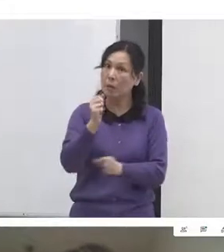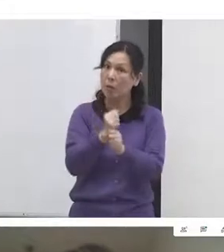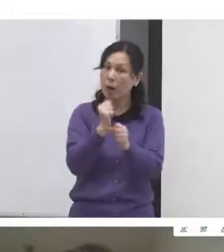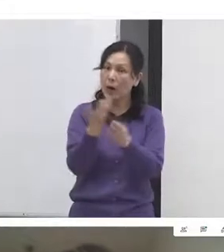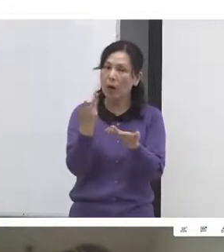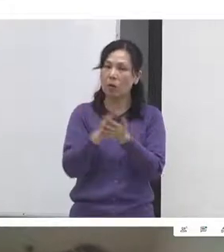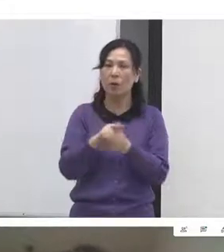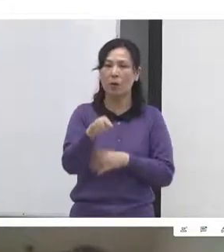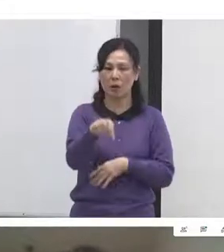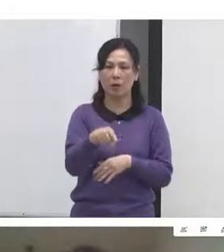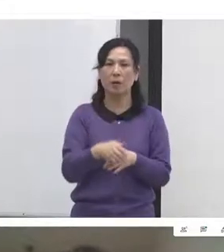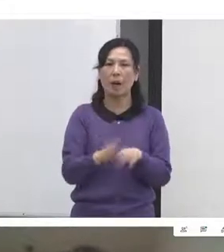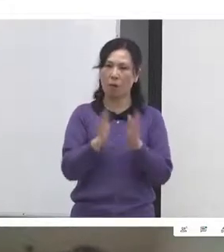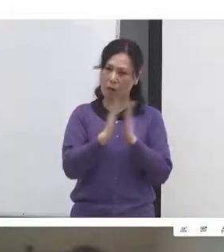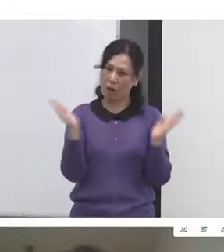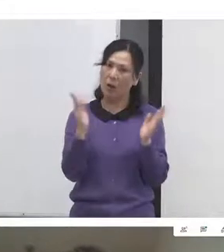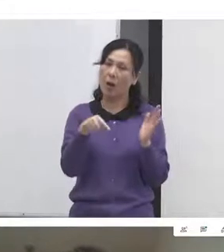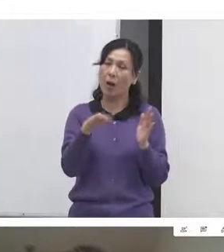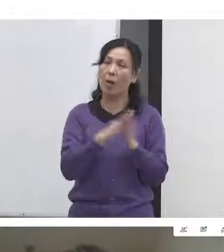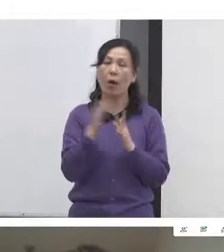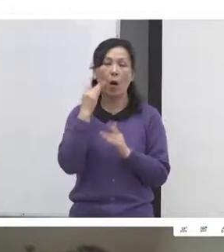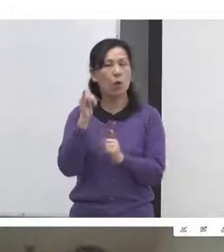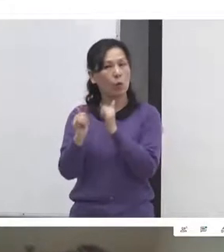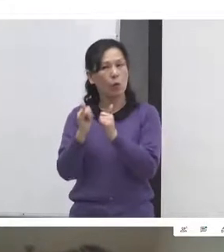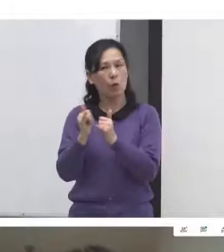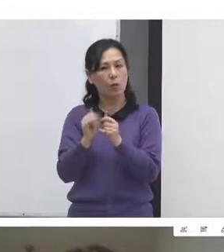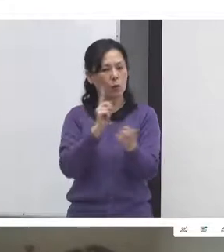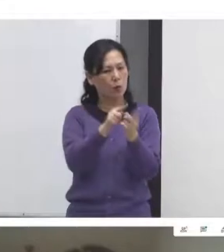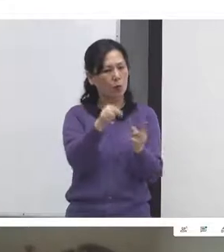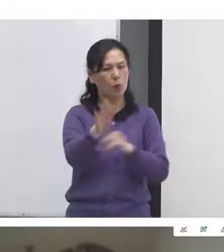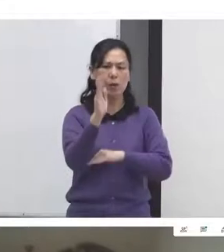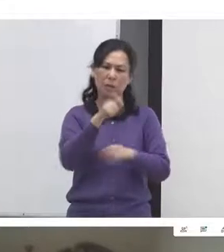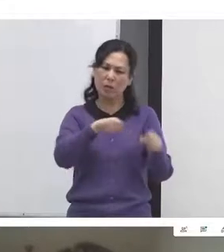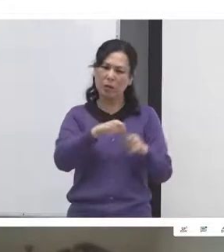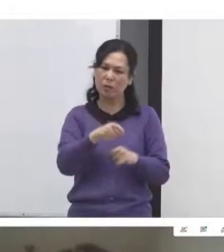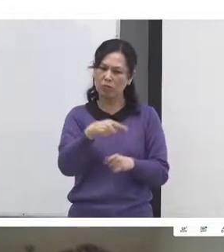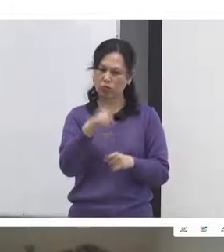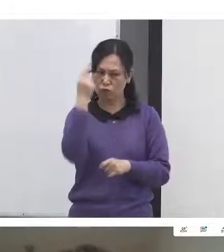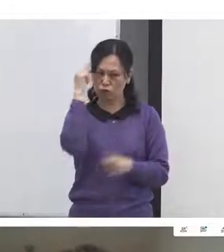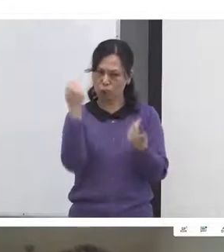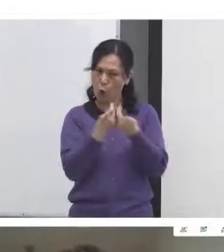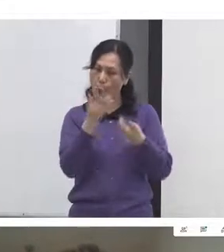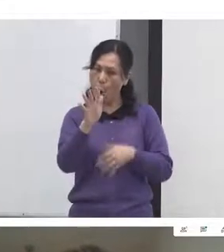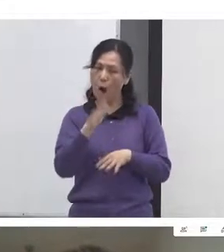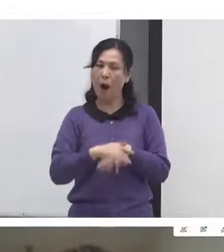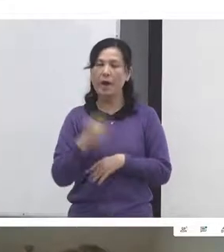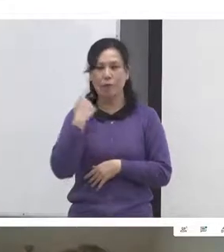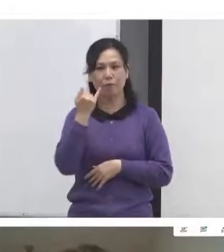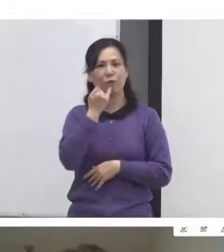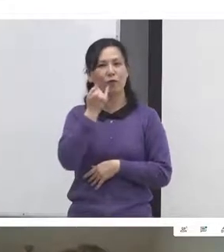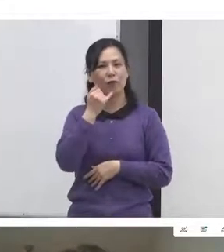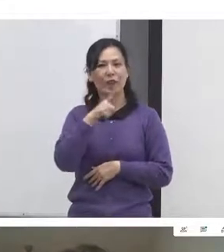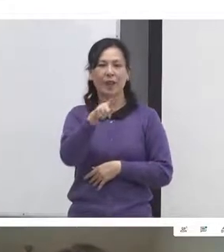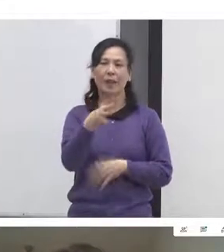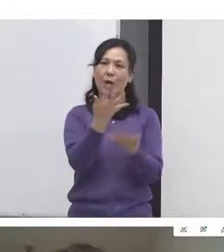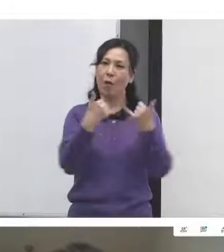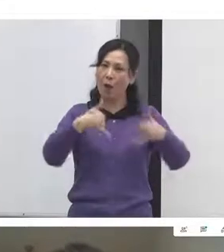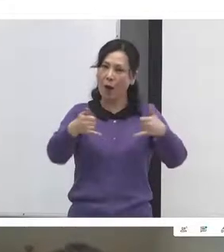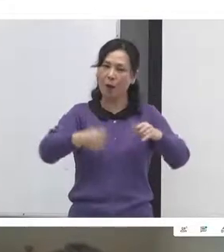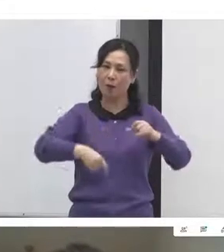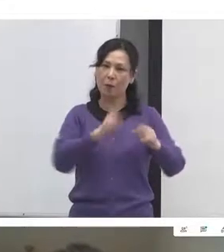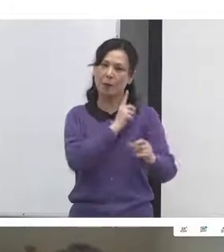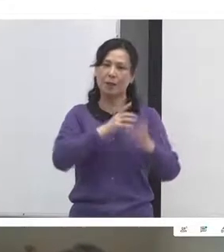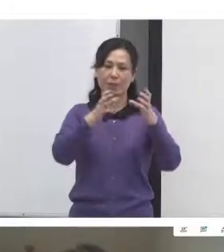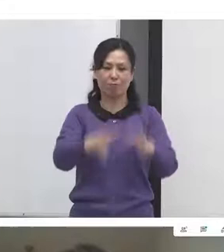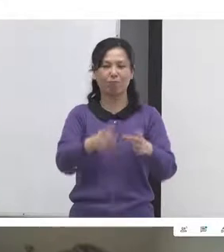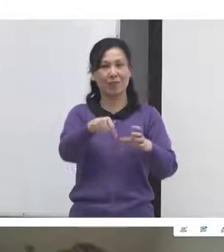的一个机制，就是说，民众如果觉得对政策有哪个地方不满，他就可以上网去开一个 petition， 然后所有的